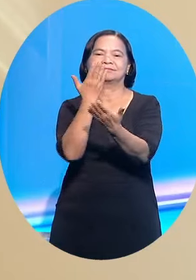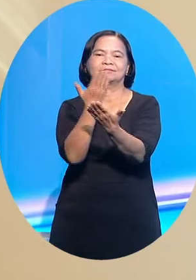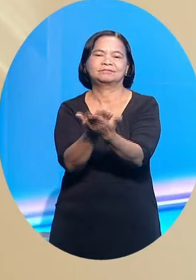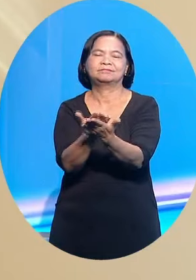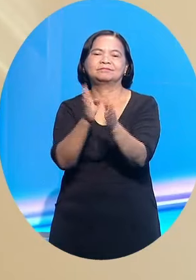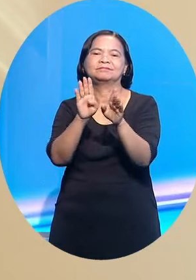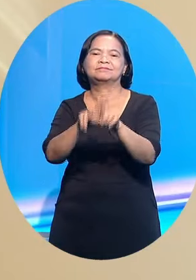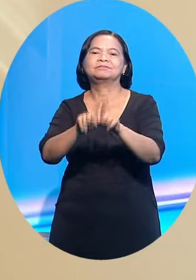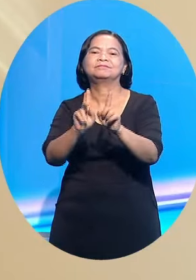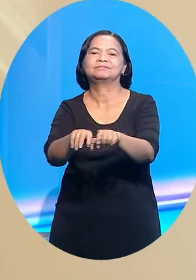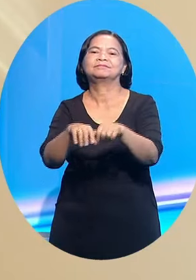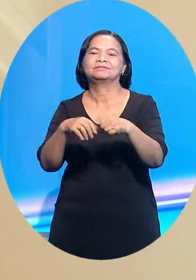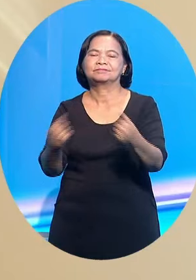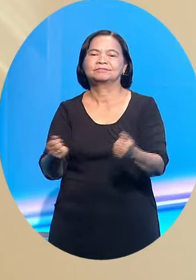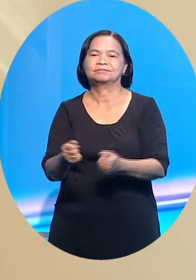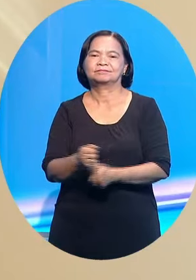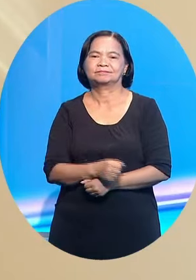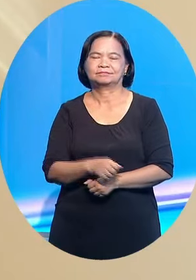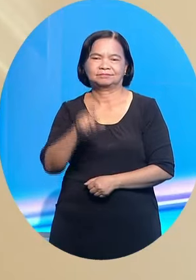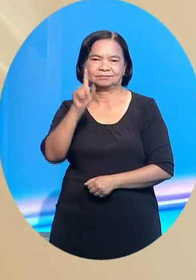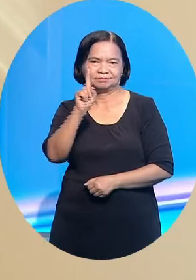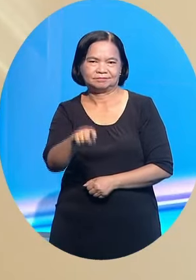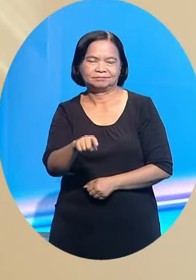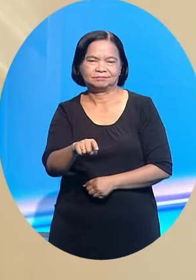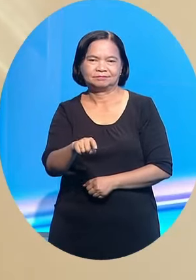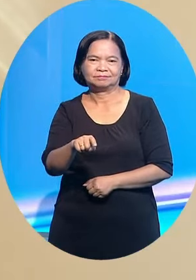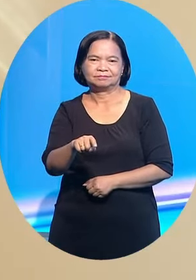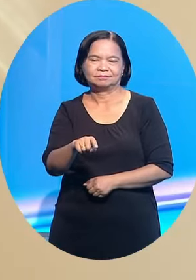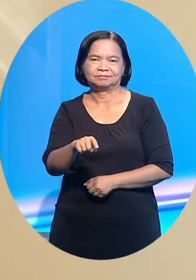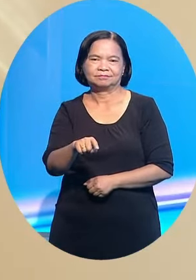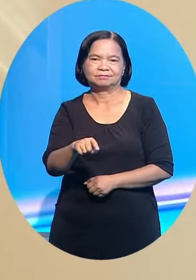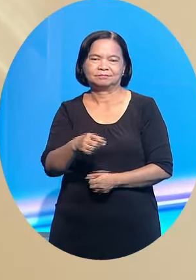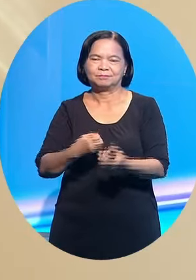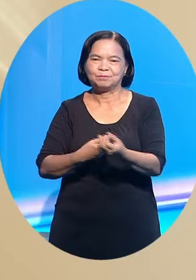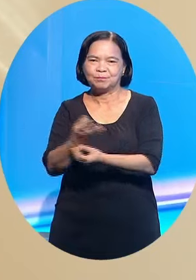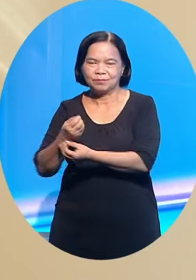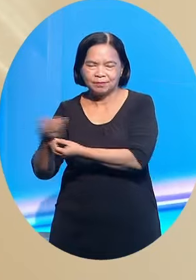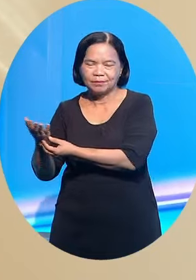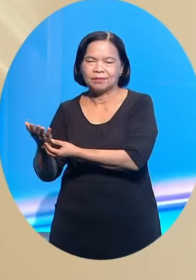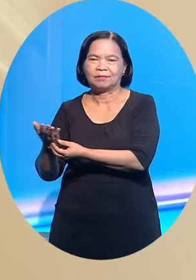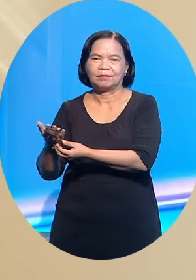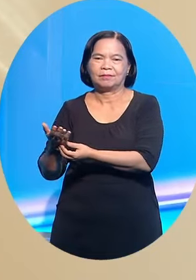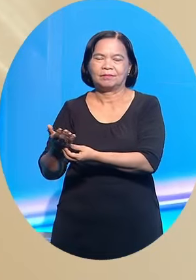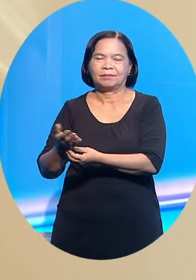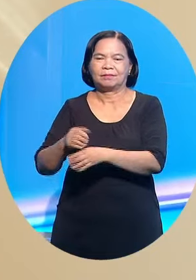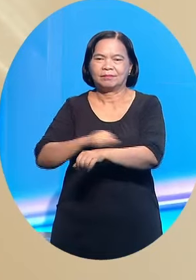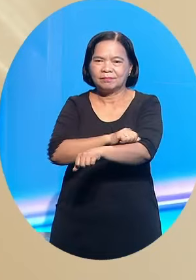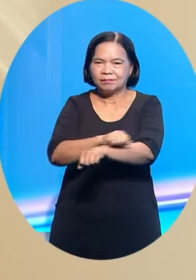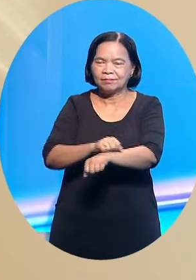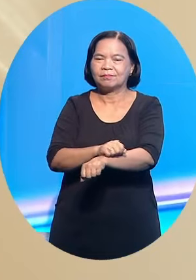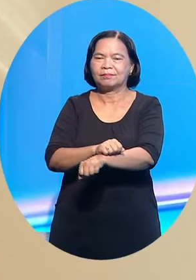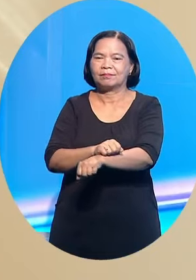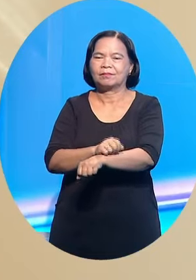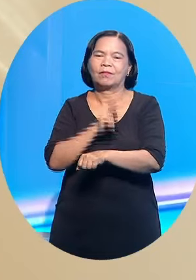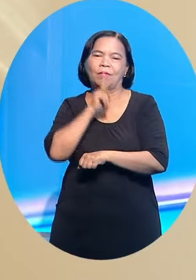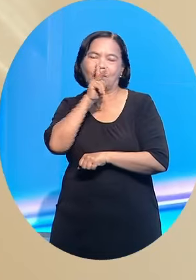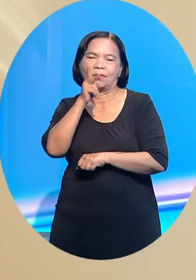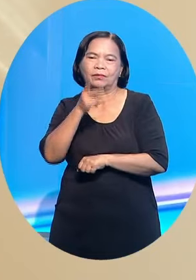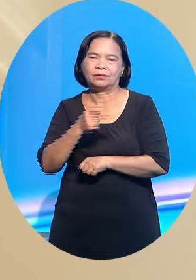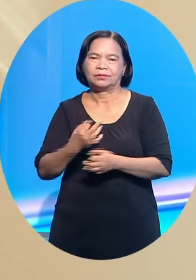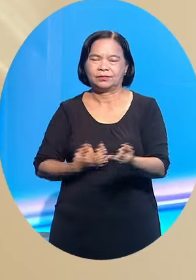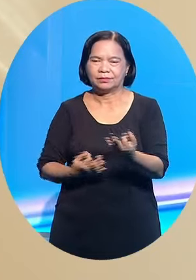đó tận dụng được cái lợi thế của các cái hiệp định thương mại, tận dụng được cái nguyên phủ liệu thích ứng được với cái đòi hỏi của thị